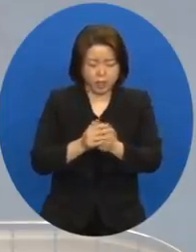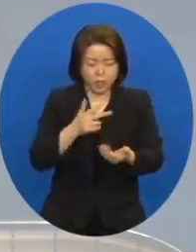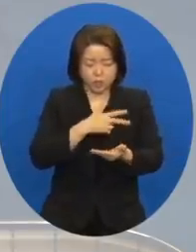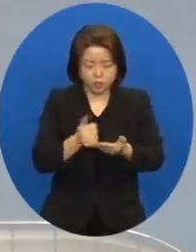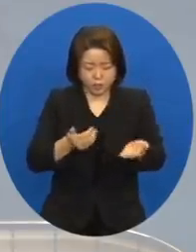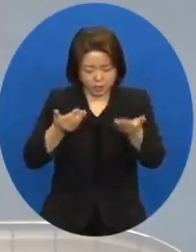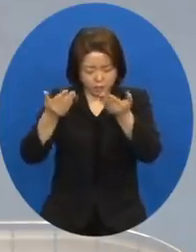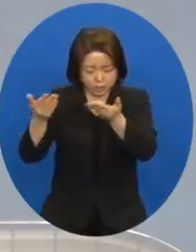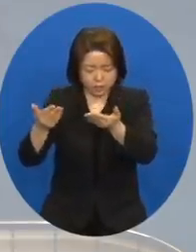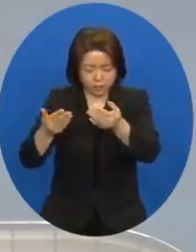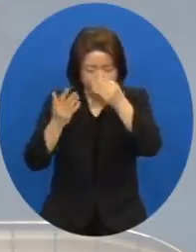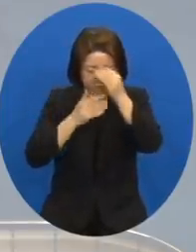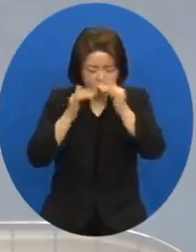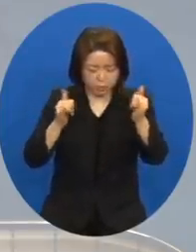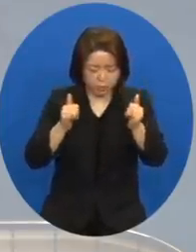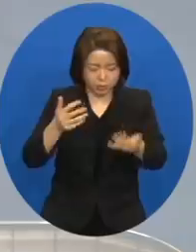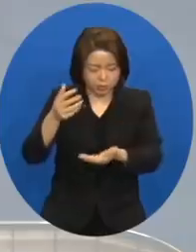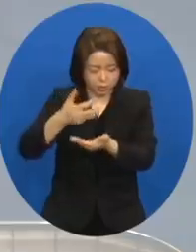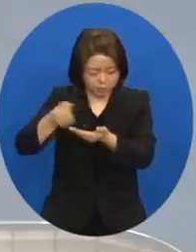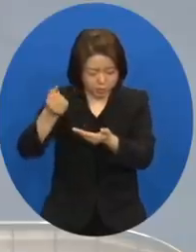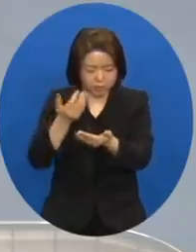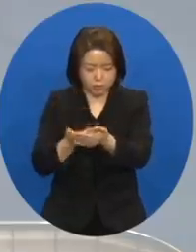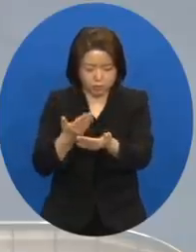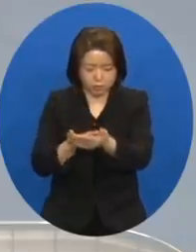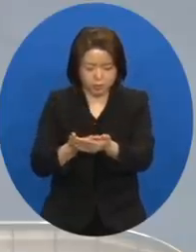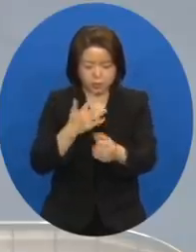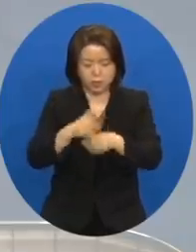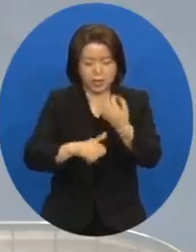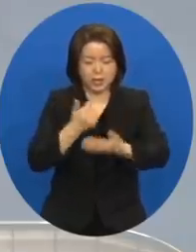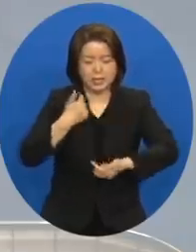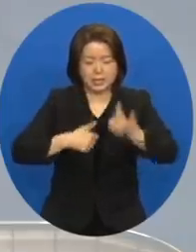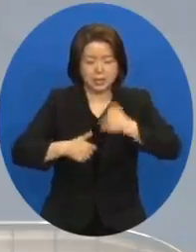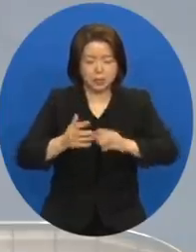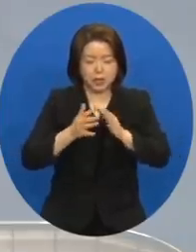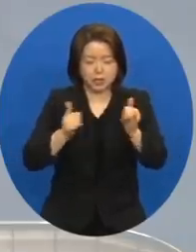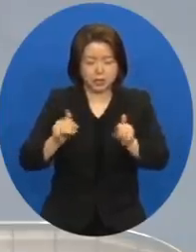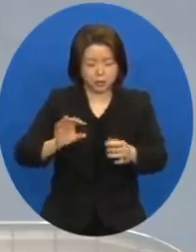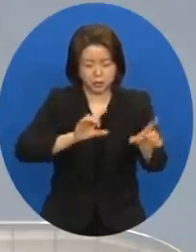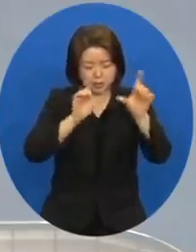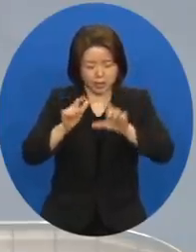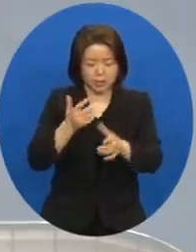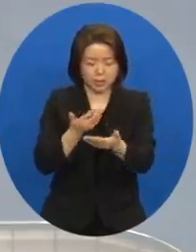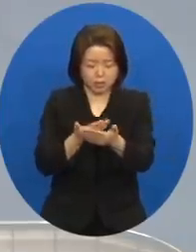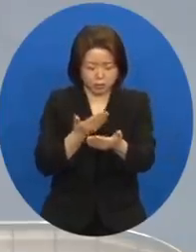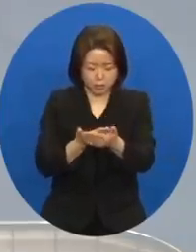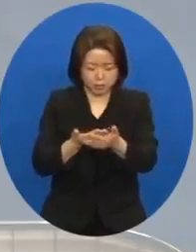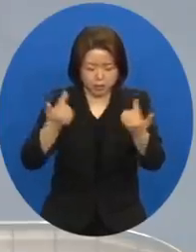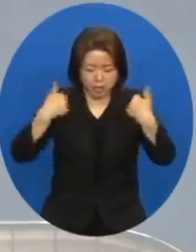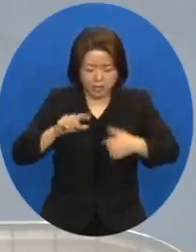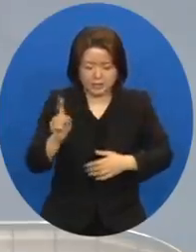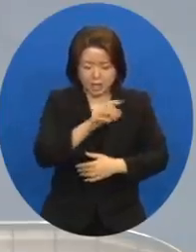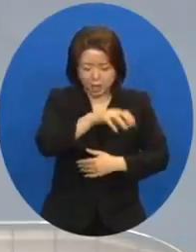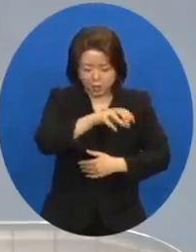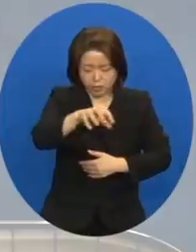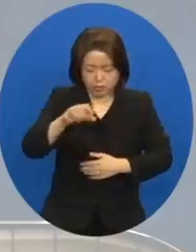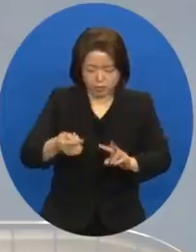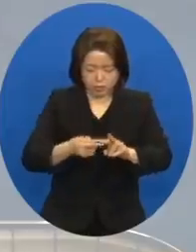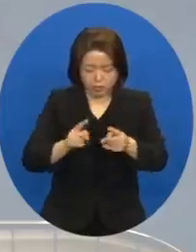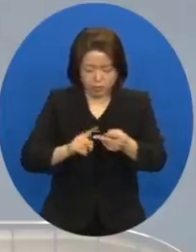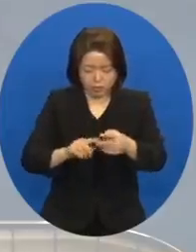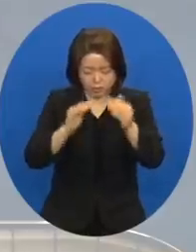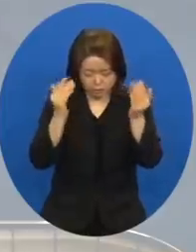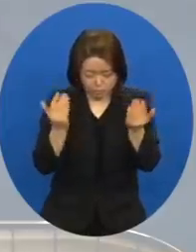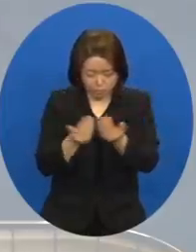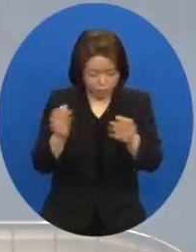성도들을 받으소서 하나님의 기뻐하시는 자로 살게 하소서 늘 어디서든지 모든 순간이